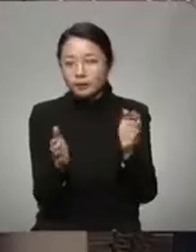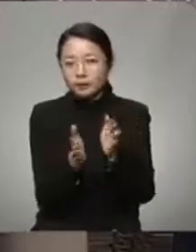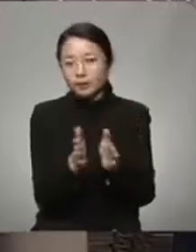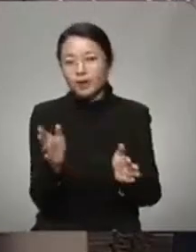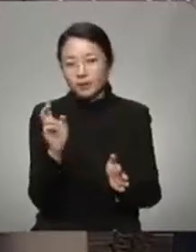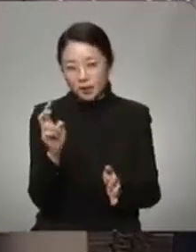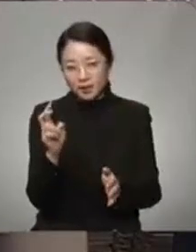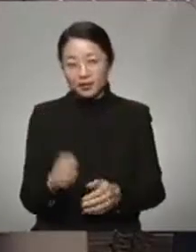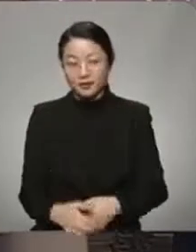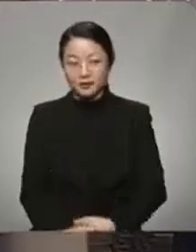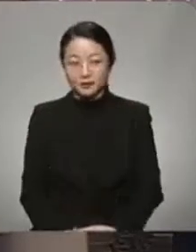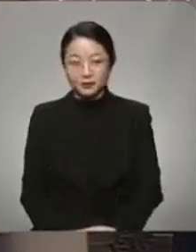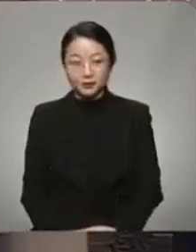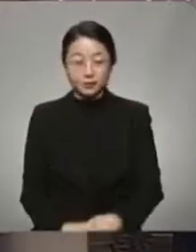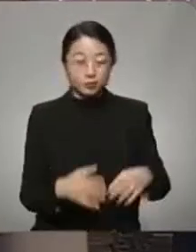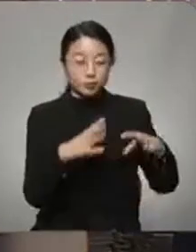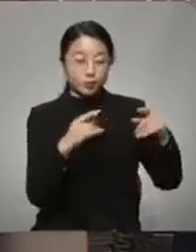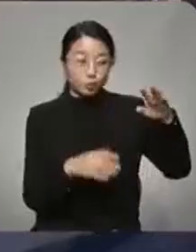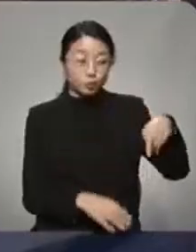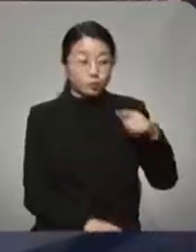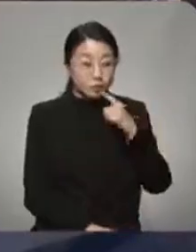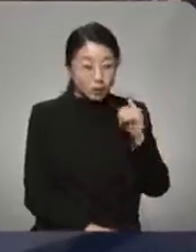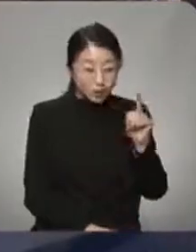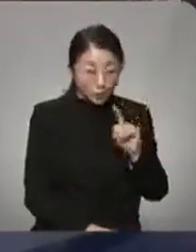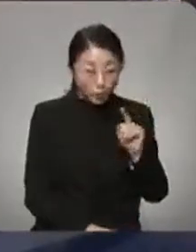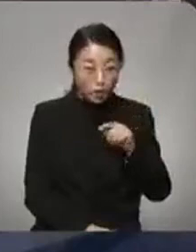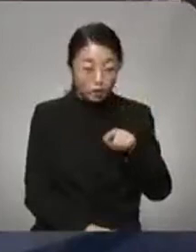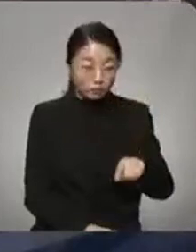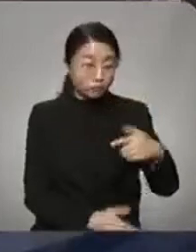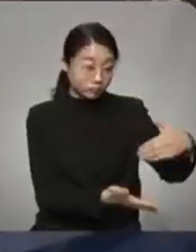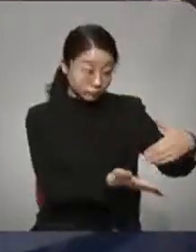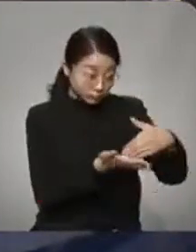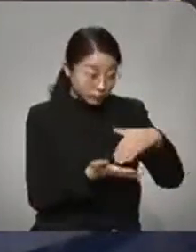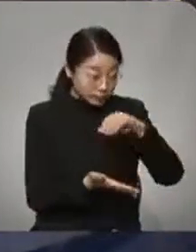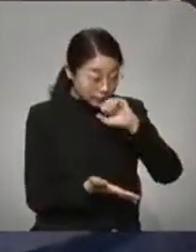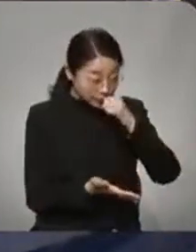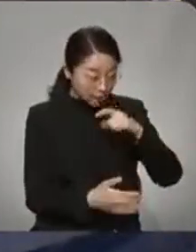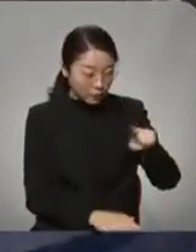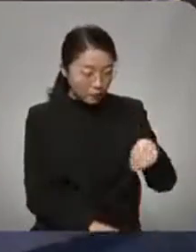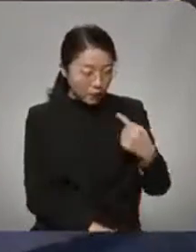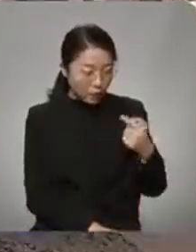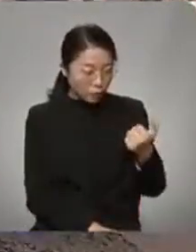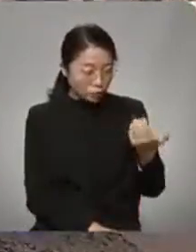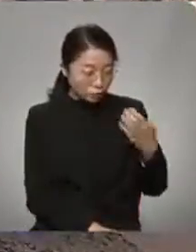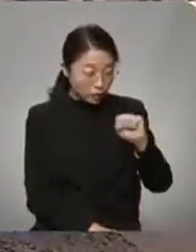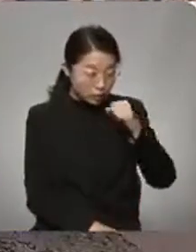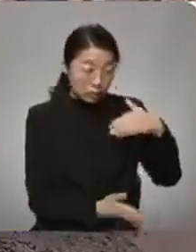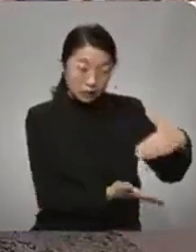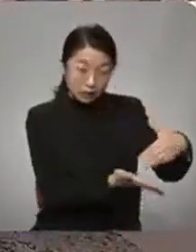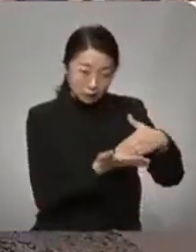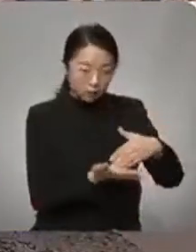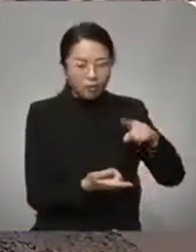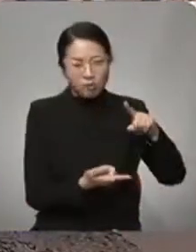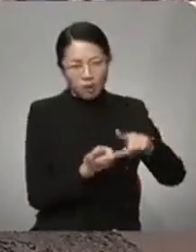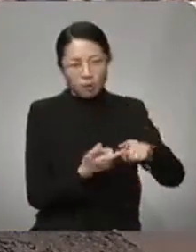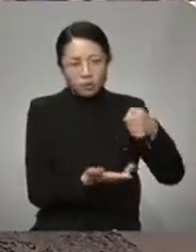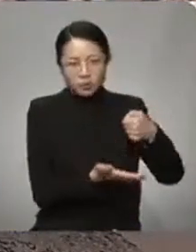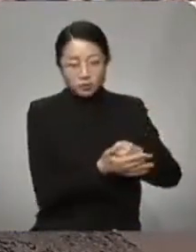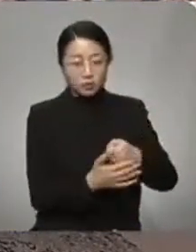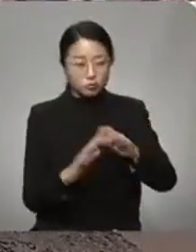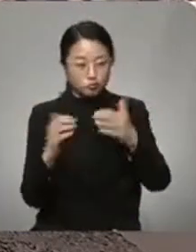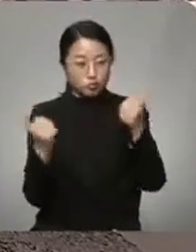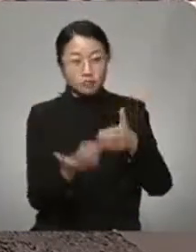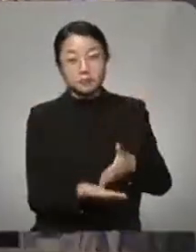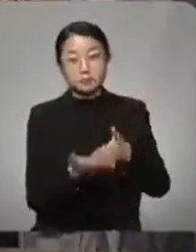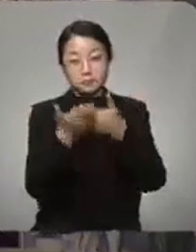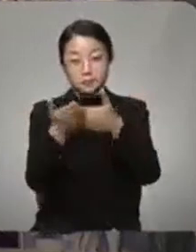중입니다 국토교통부는 국가 철도공단이 요청한 내년 예산 159억 여원을 그대로 반영해 국회 예산